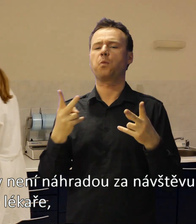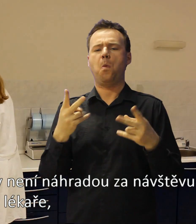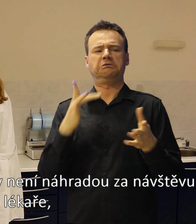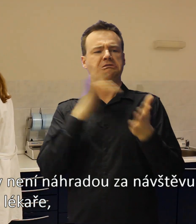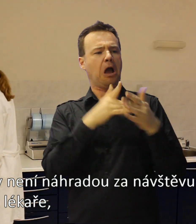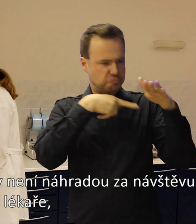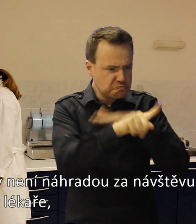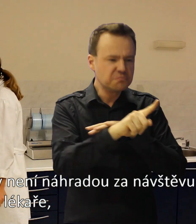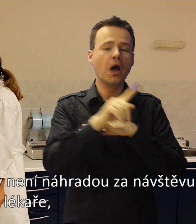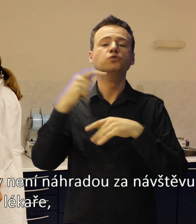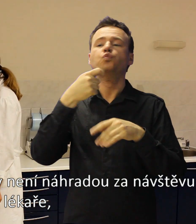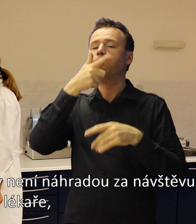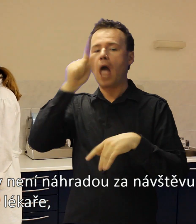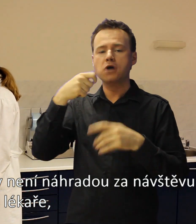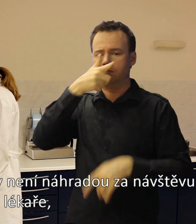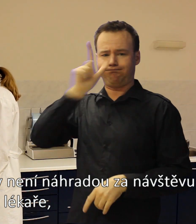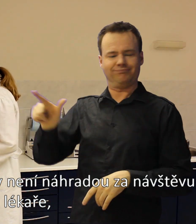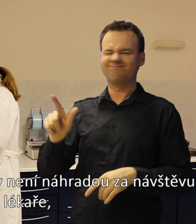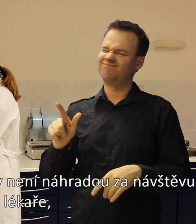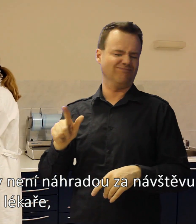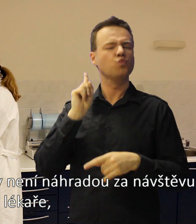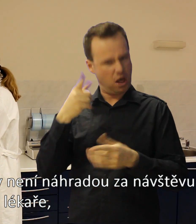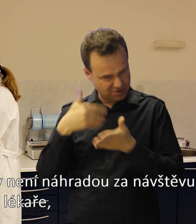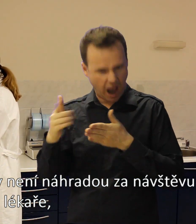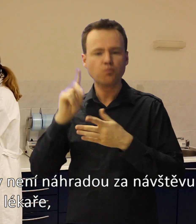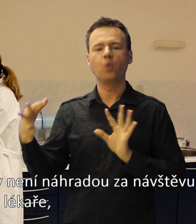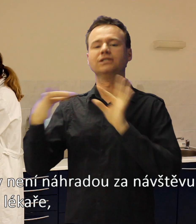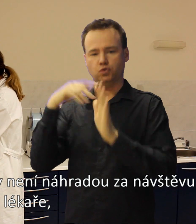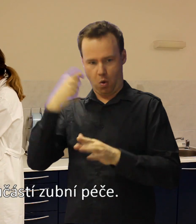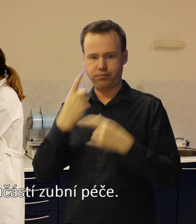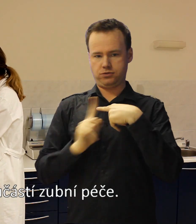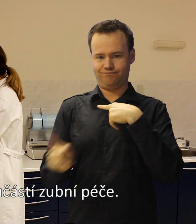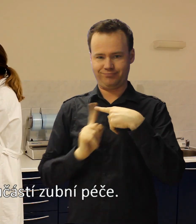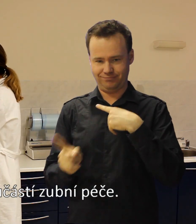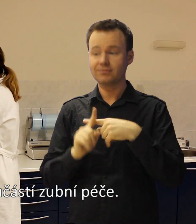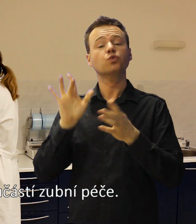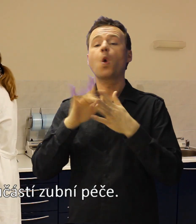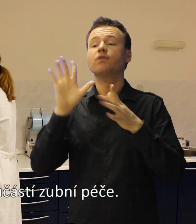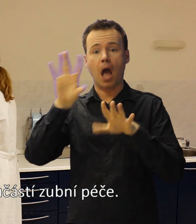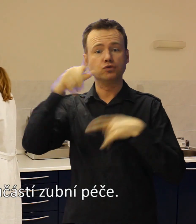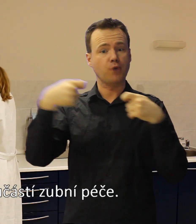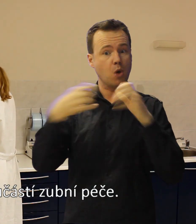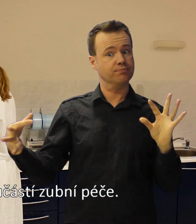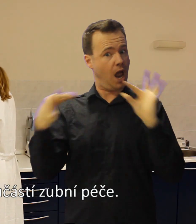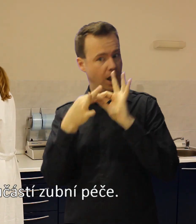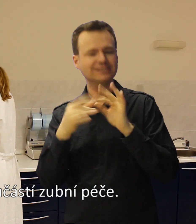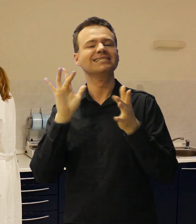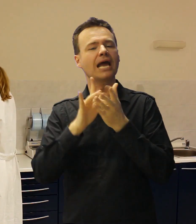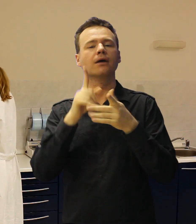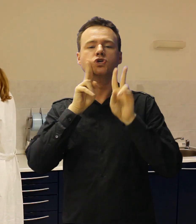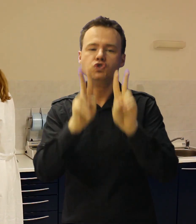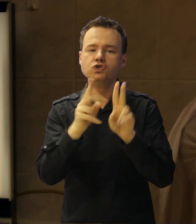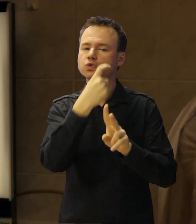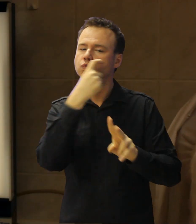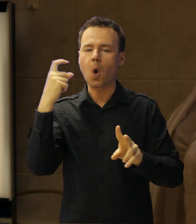Návštěva dentální hygienistky tedy není náhradou za návštěvu u zubního lékaře, ale je důležitou součástí zubní péče.